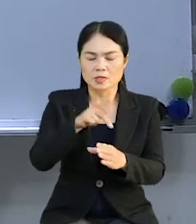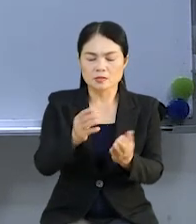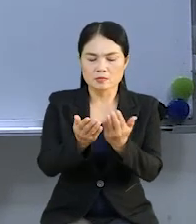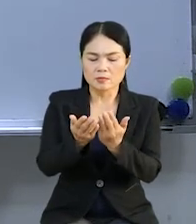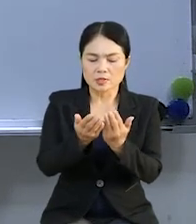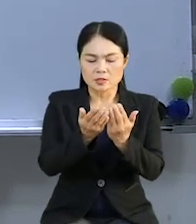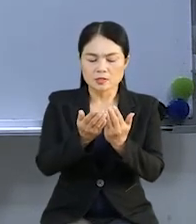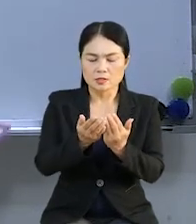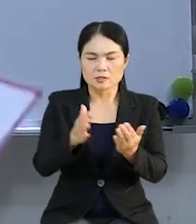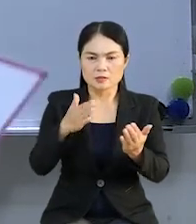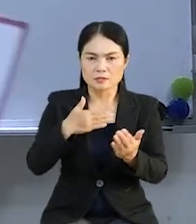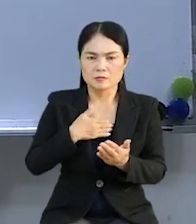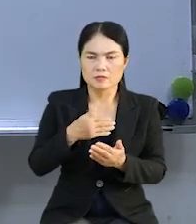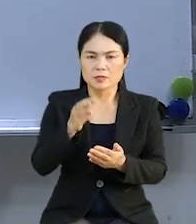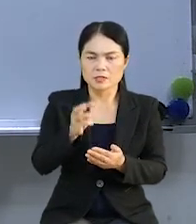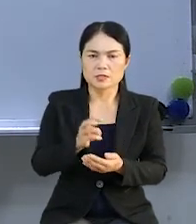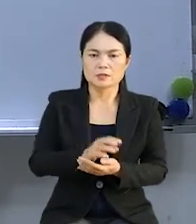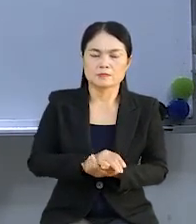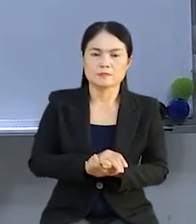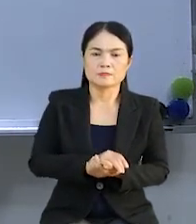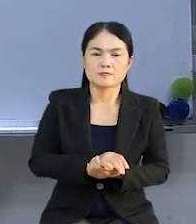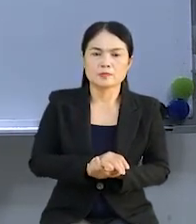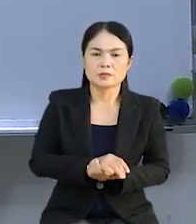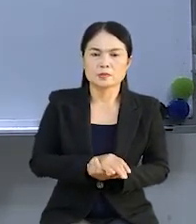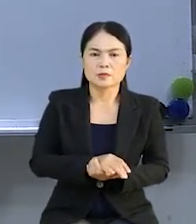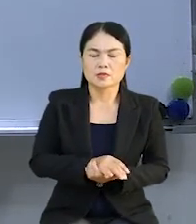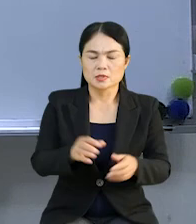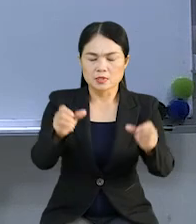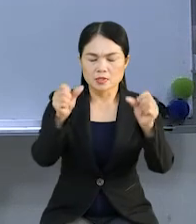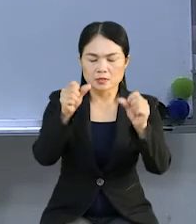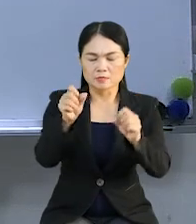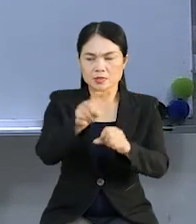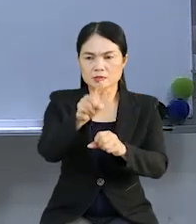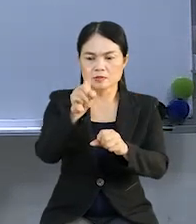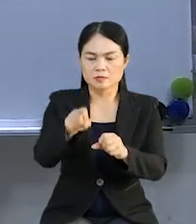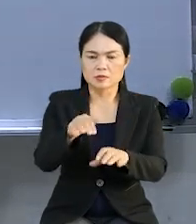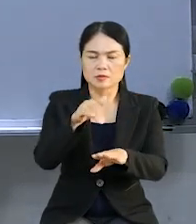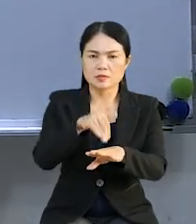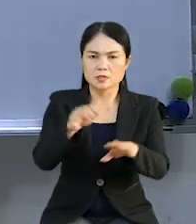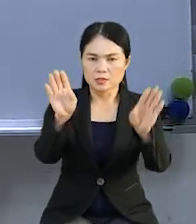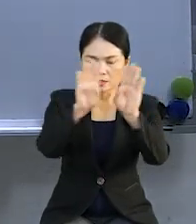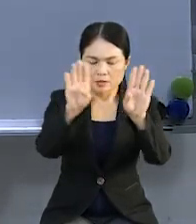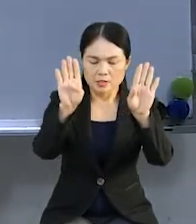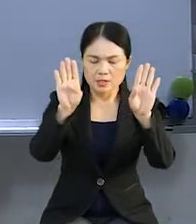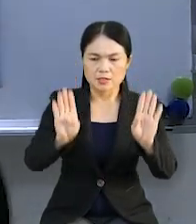រជាមួយលោកគ្រូបន្តិចលោកគ្រូនឹងបិទសំណួរនៅលើក្តារខៀន